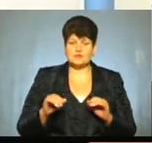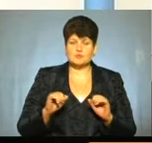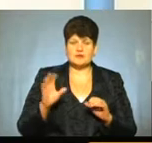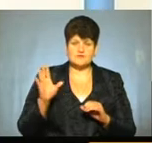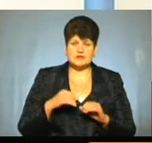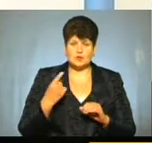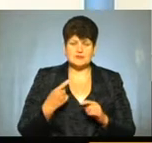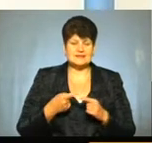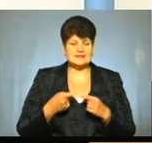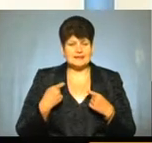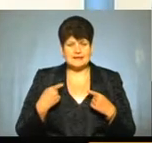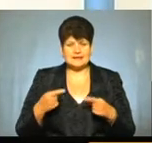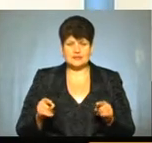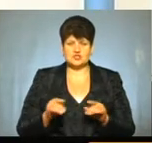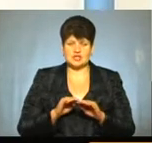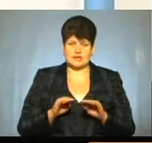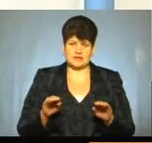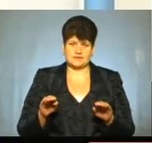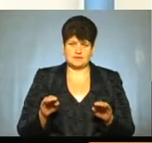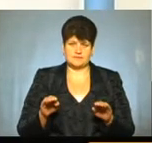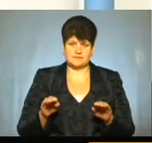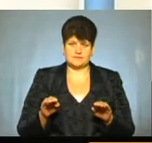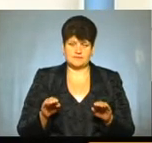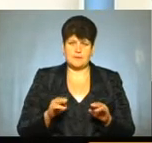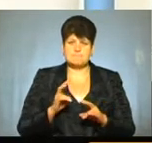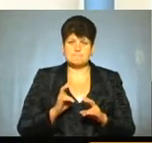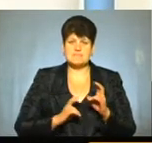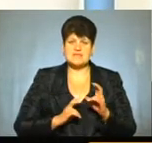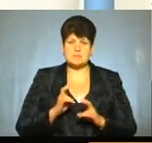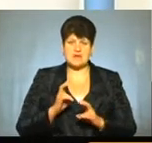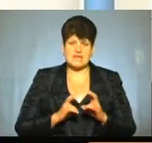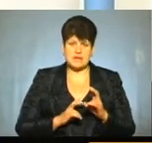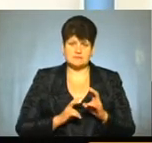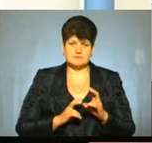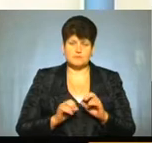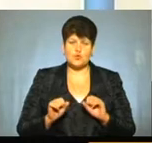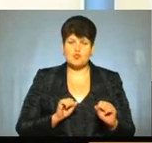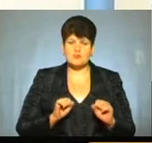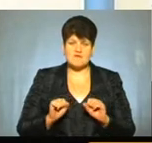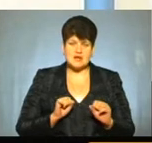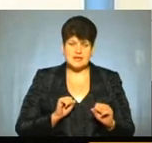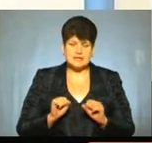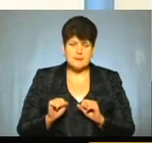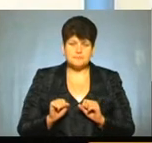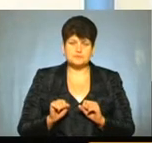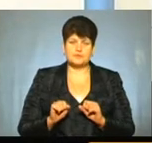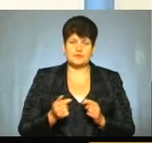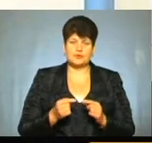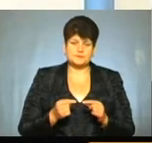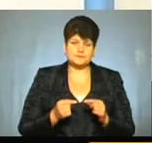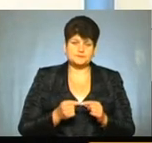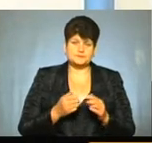всією областю – це зовсім інший рівень підприємств, управління, точніше, так,